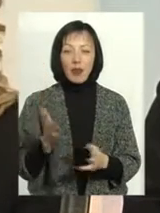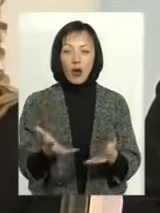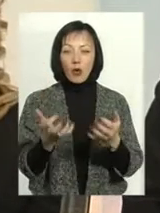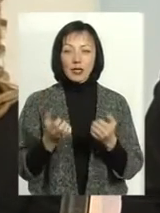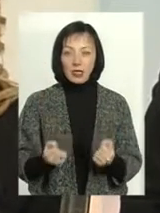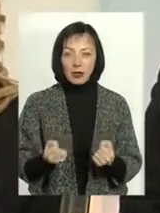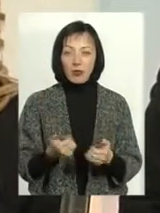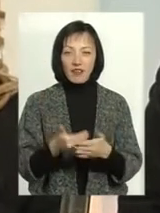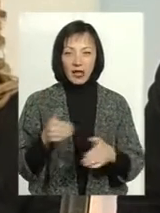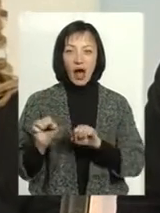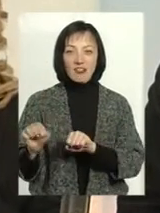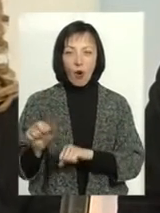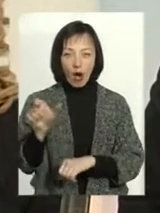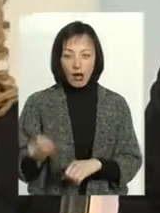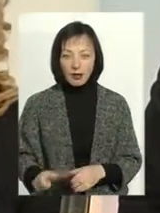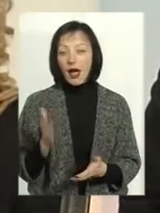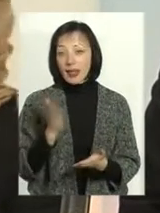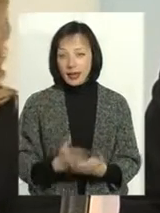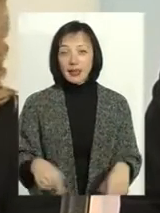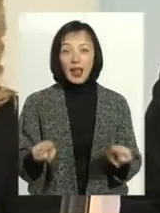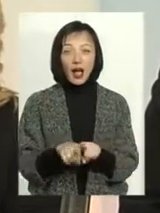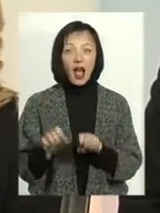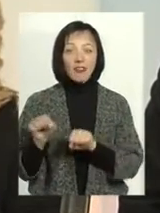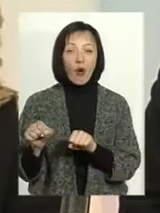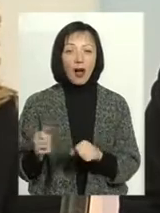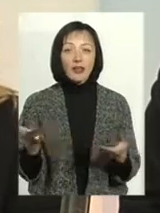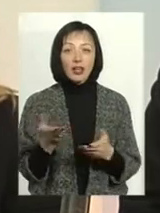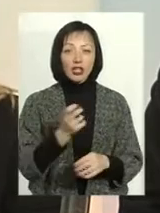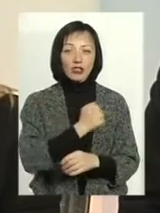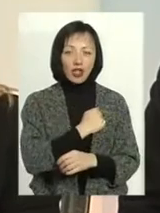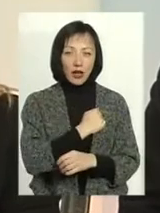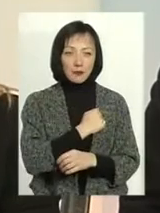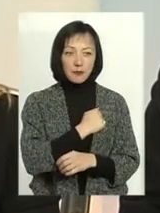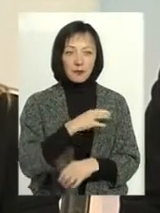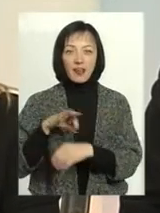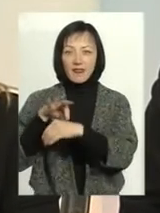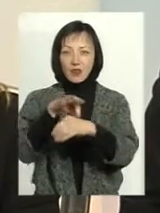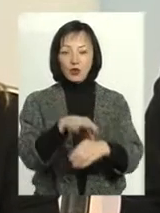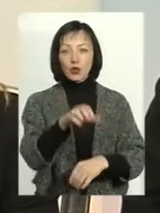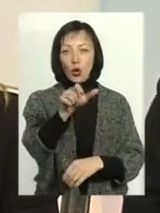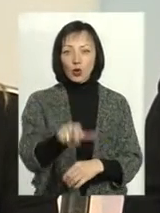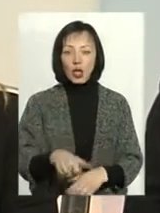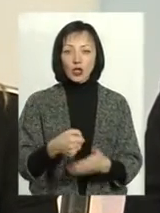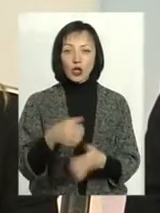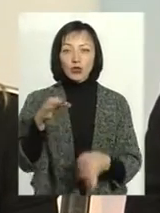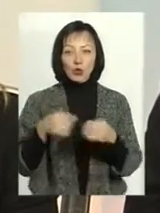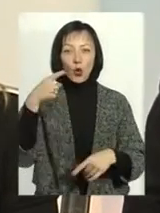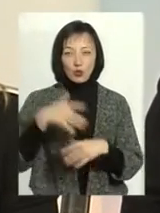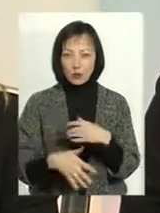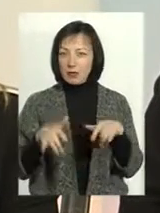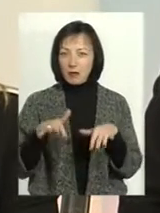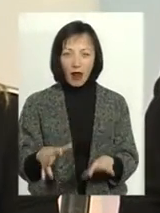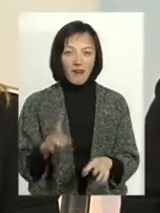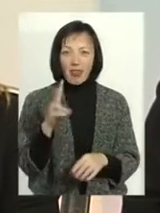першу чергу від адвоката. Є такі адвокати, які, на жаль, ведуть людей до суду, розуміючи, що справа